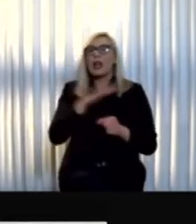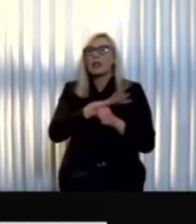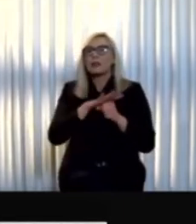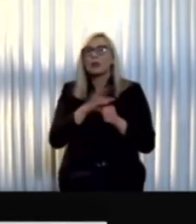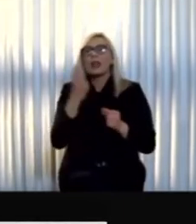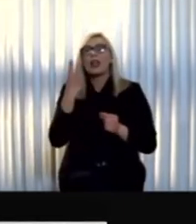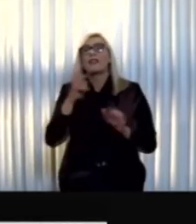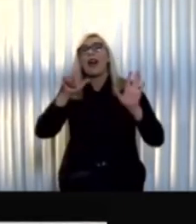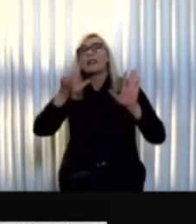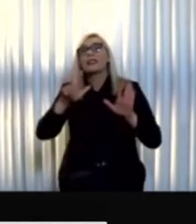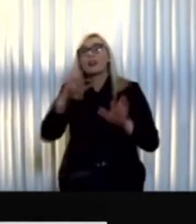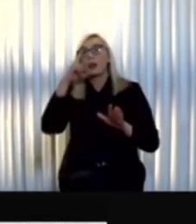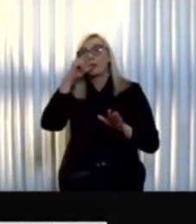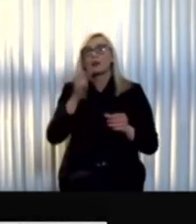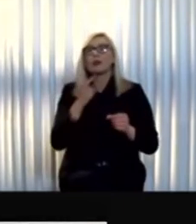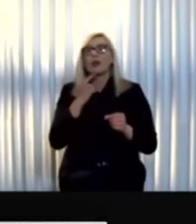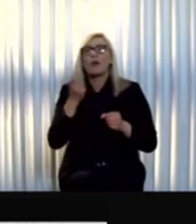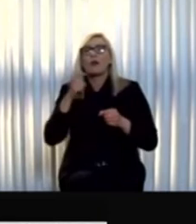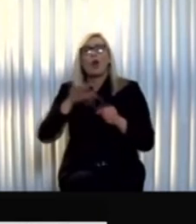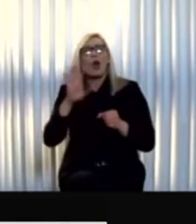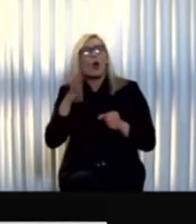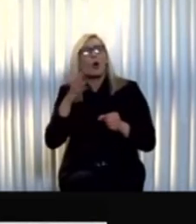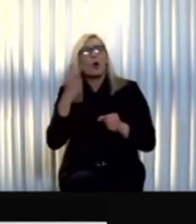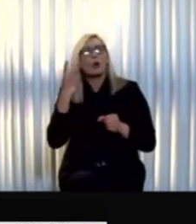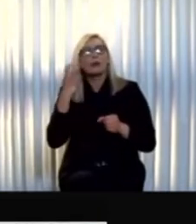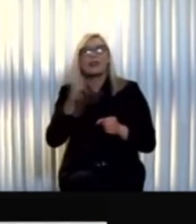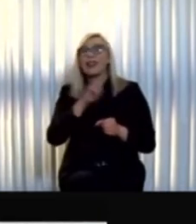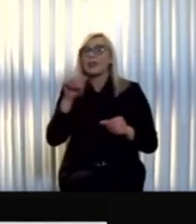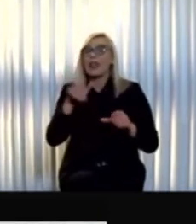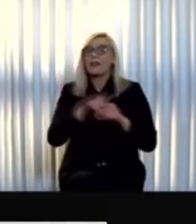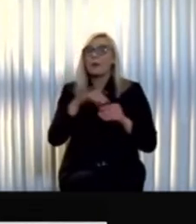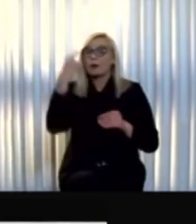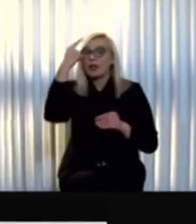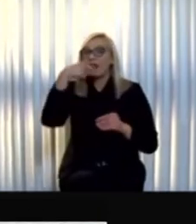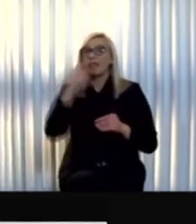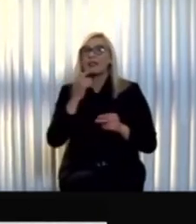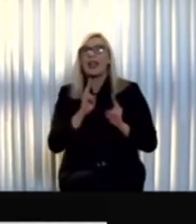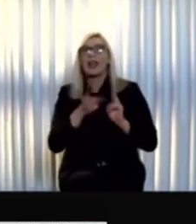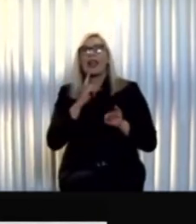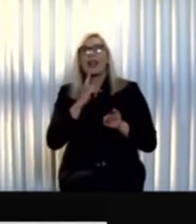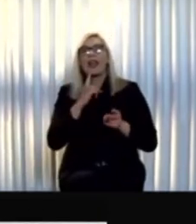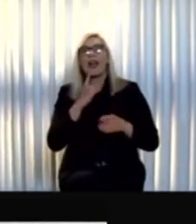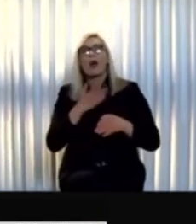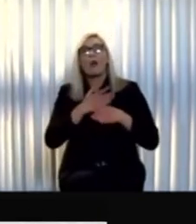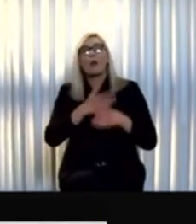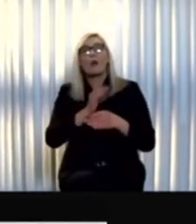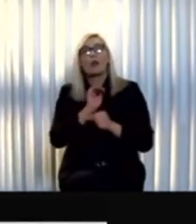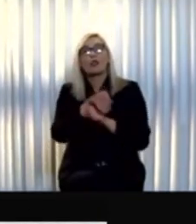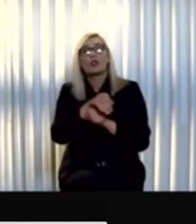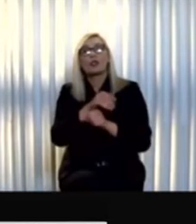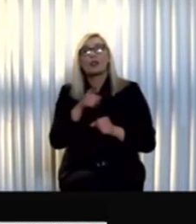27 општини со вклучување на околу 200 невработени лица, како испорачувачи на услугите за